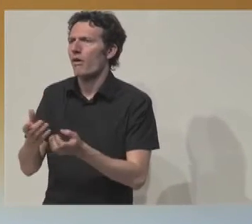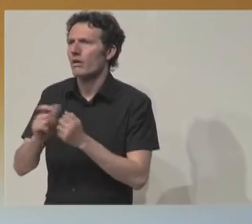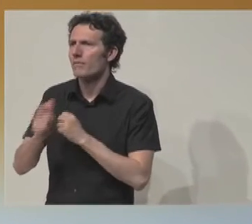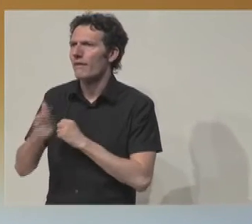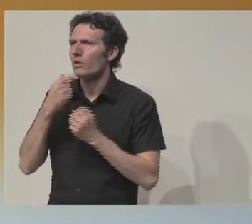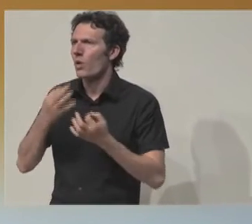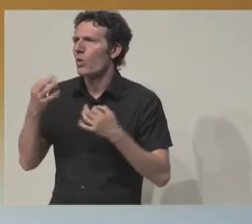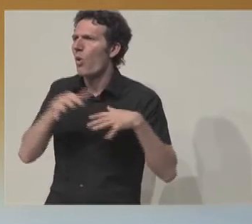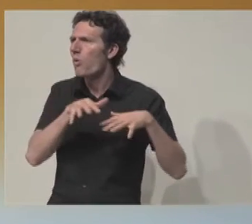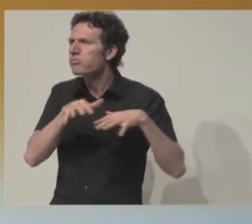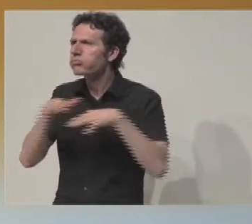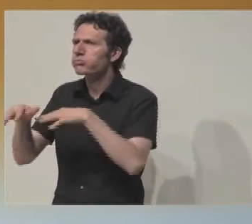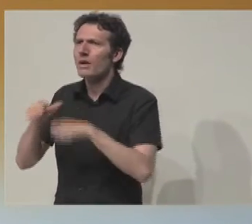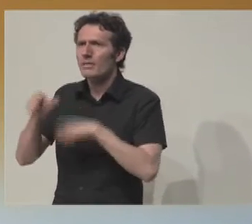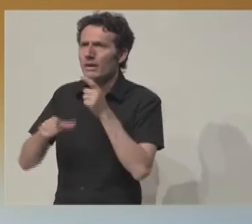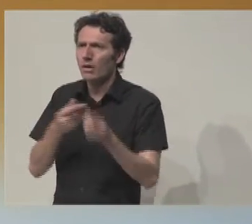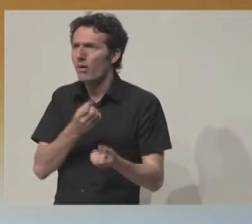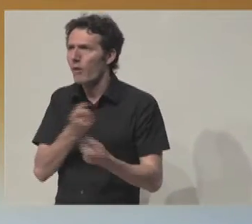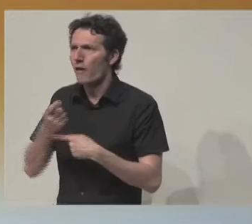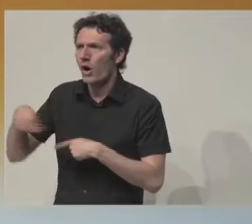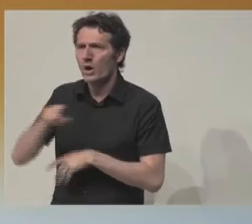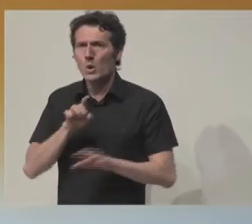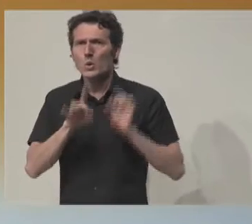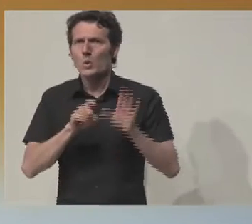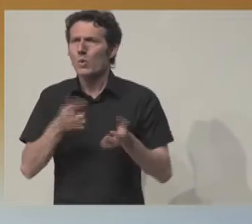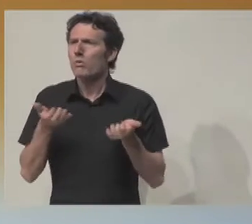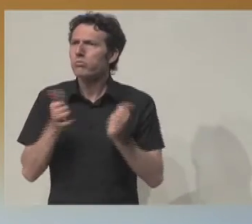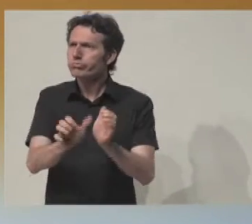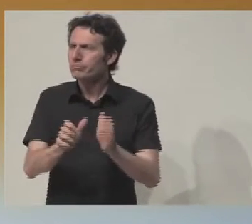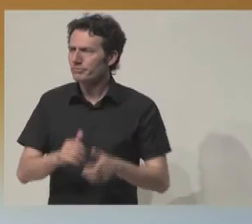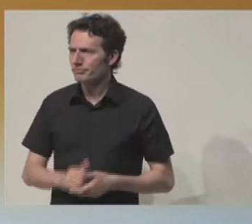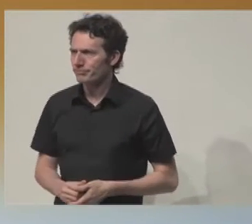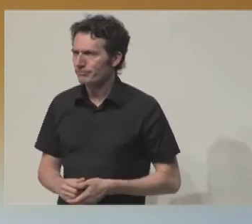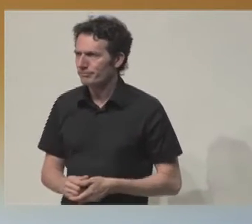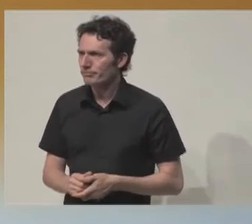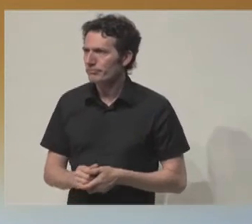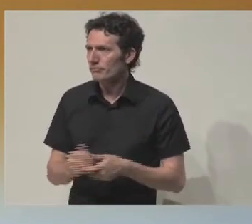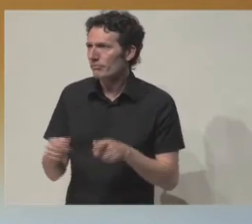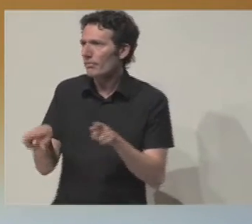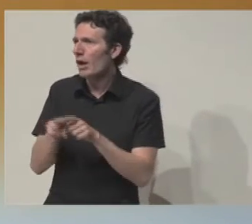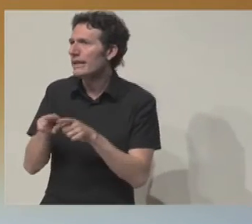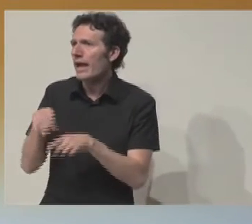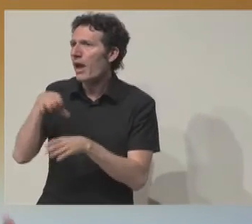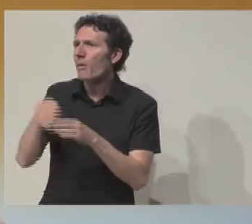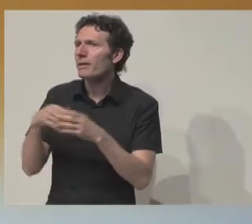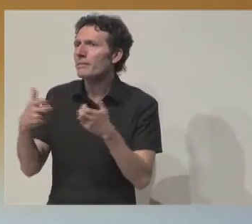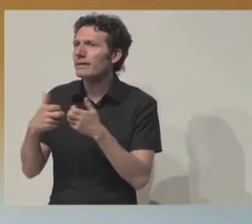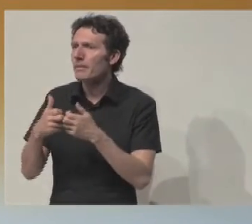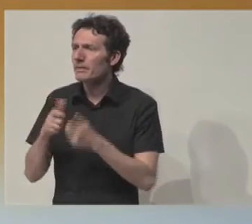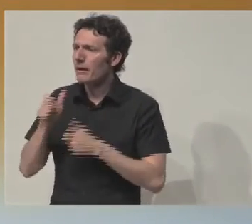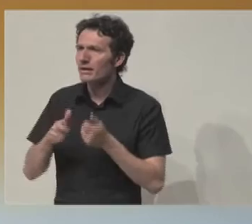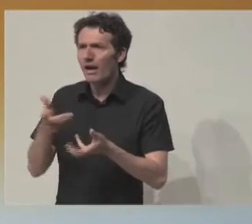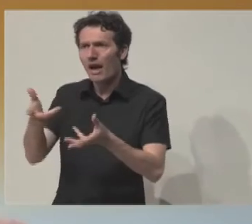trop important par le nombre des réactions de rejet y compris lorsque ceux qui accueillent